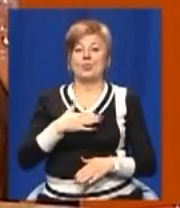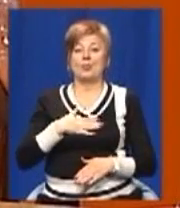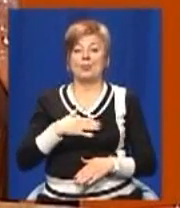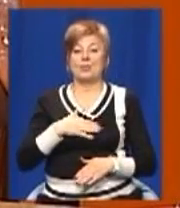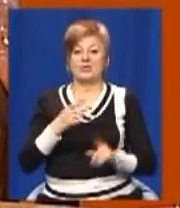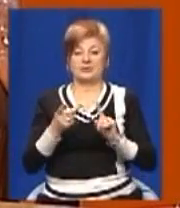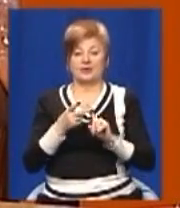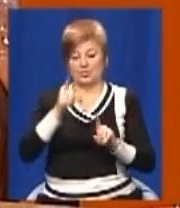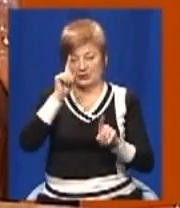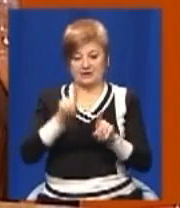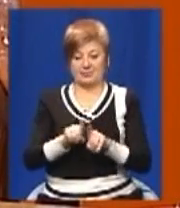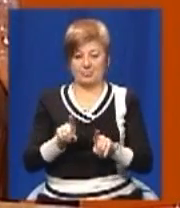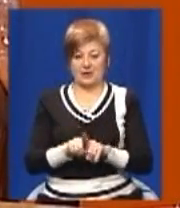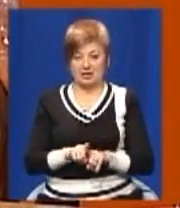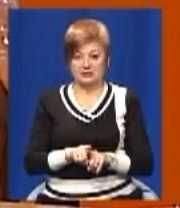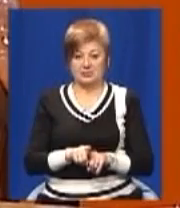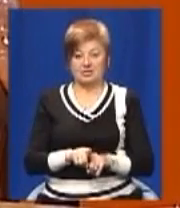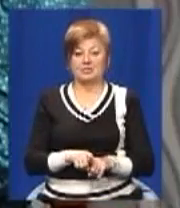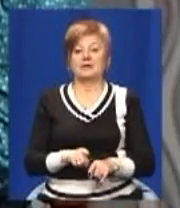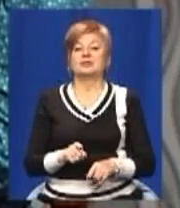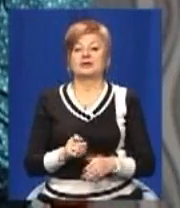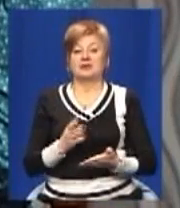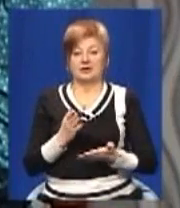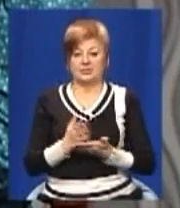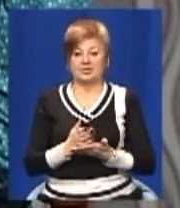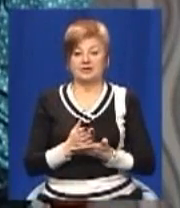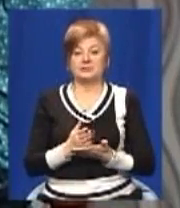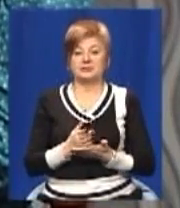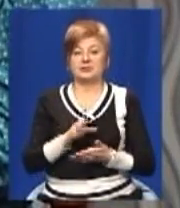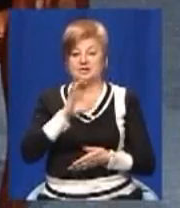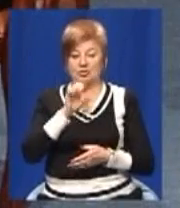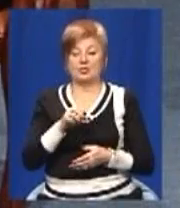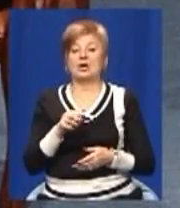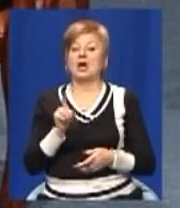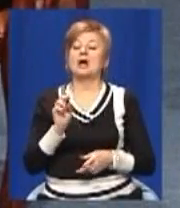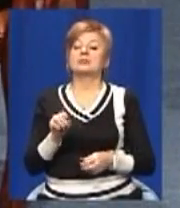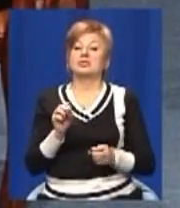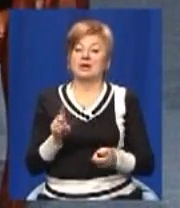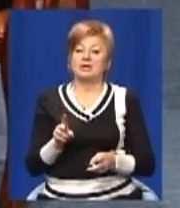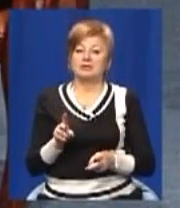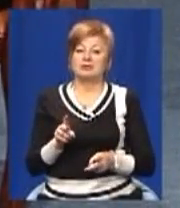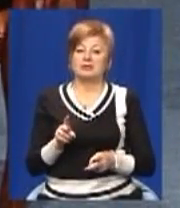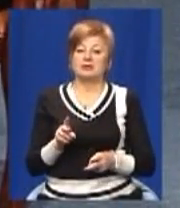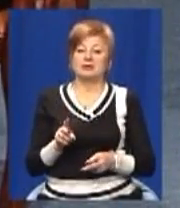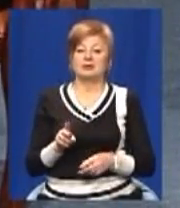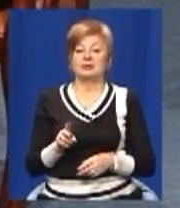моєго брата двоюродного. У твого двоюродного брата доберманчик? Так. І як, до речі? Ну,